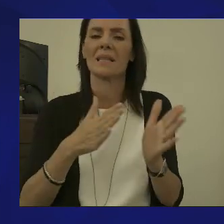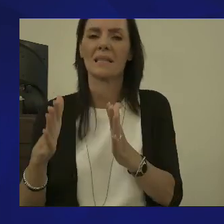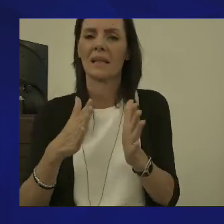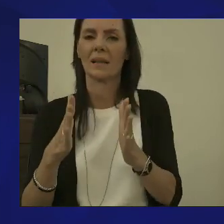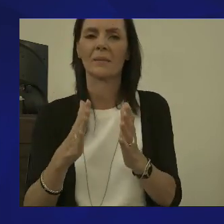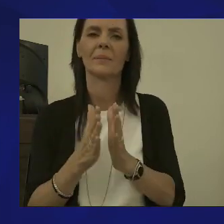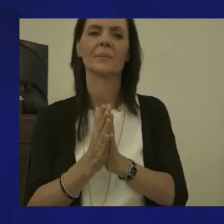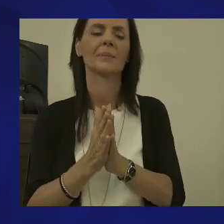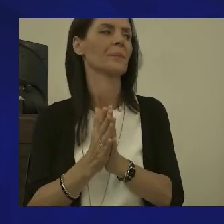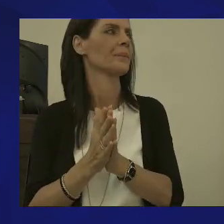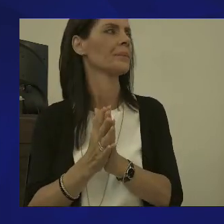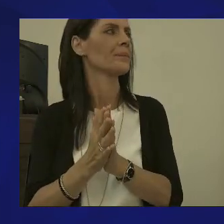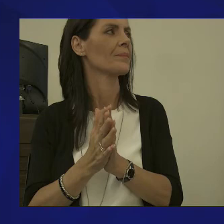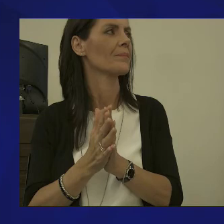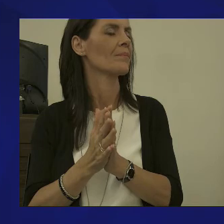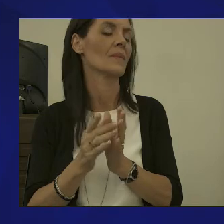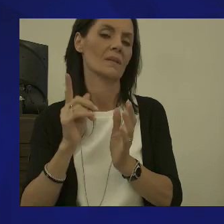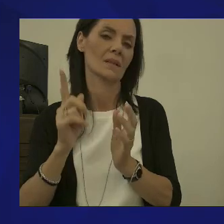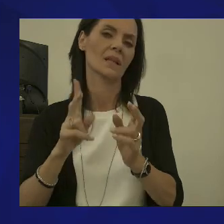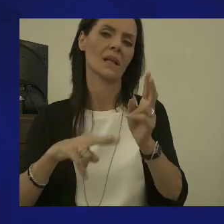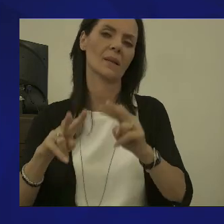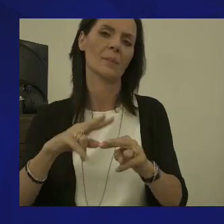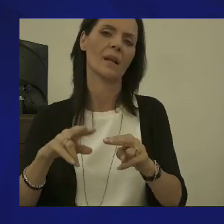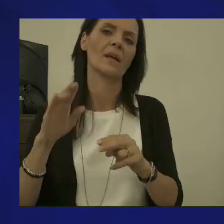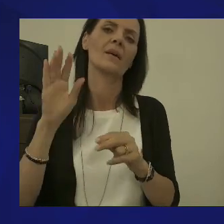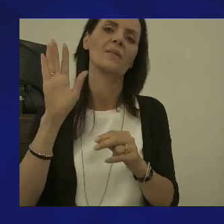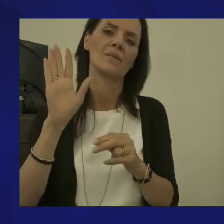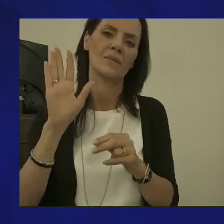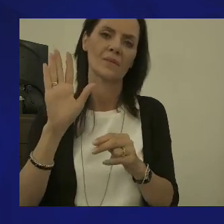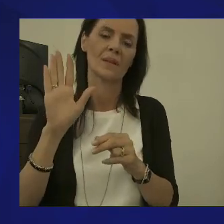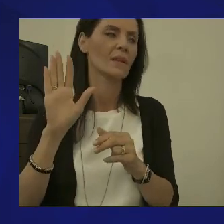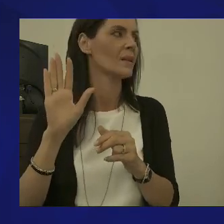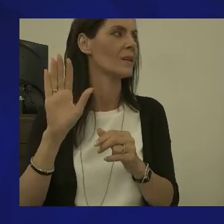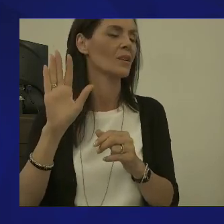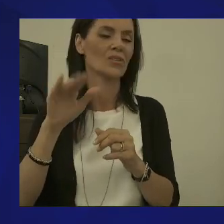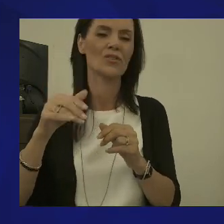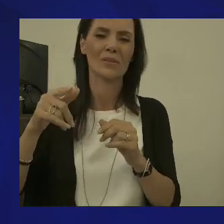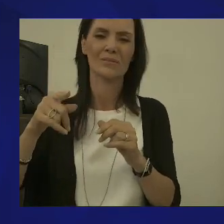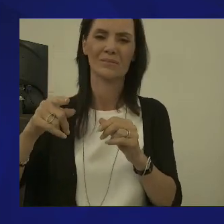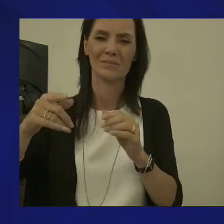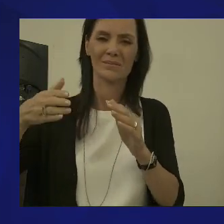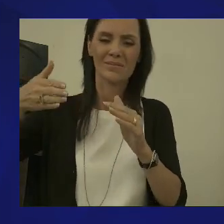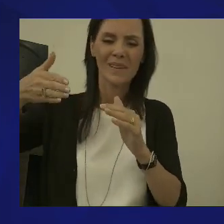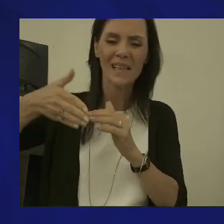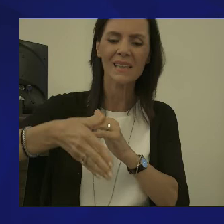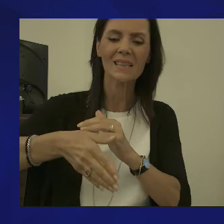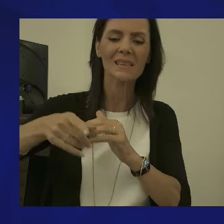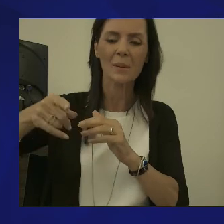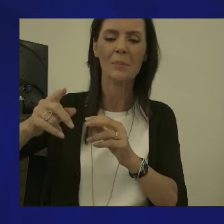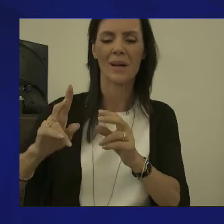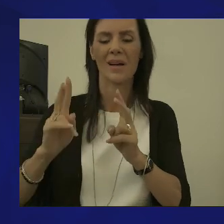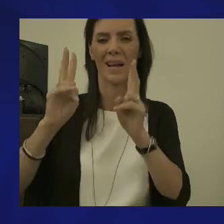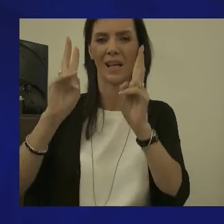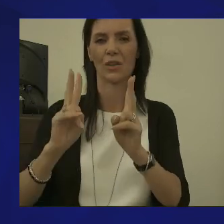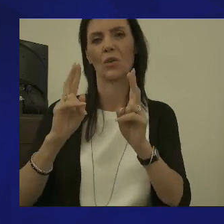זה לא, המסלעות לא מדברות עם השביל וצריך לטפל בזה, ובחזית בטח של המפלסים התחתונים של החניון לטפל